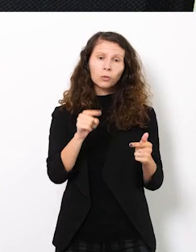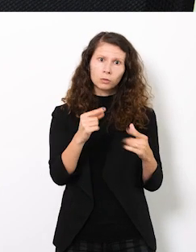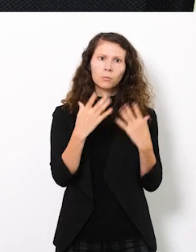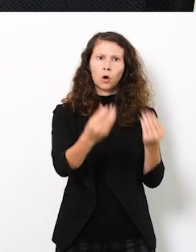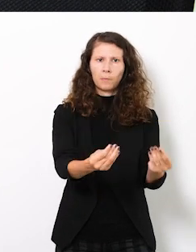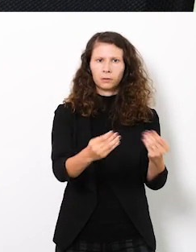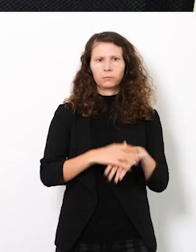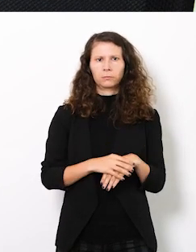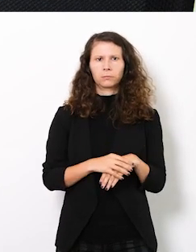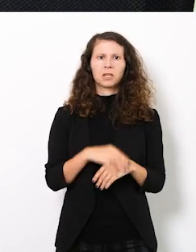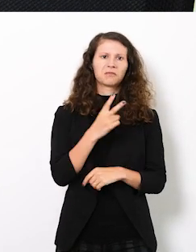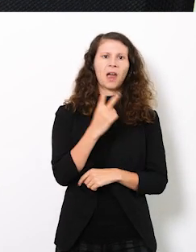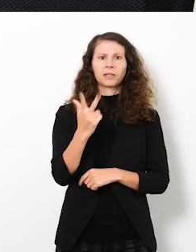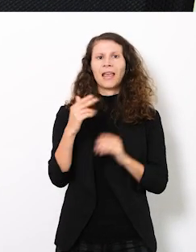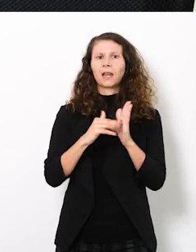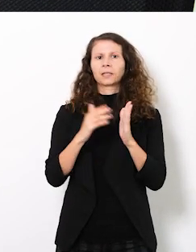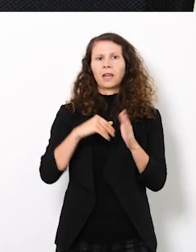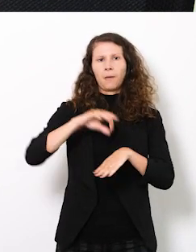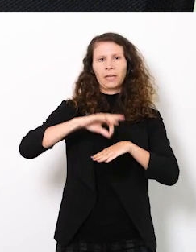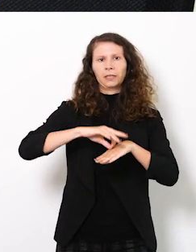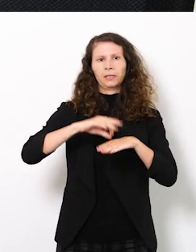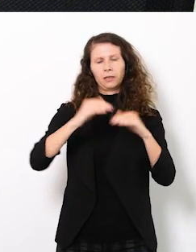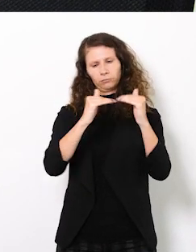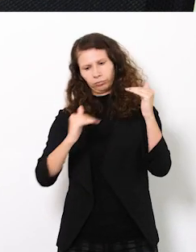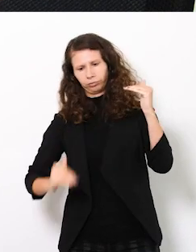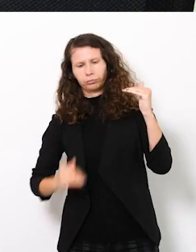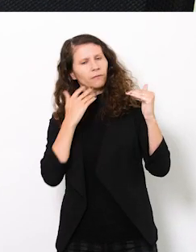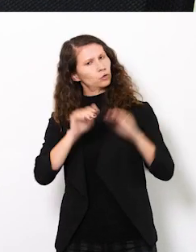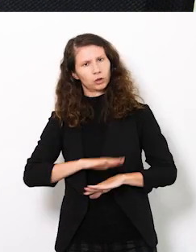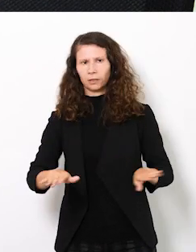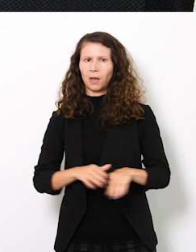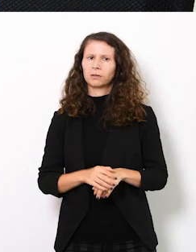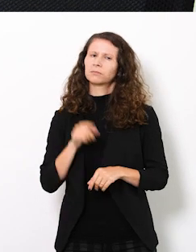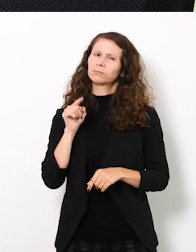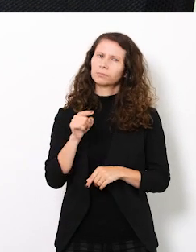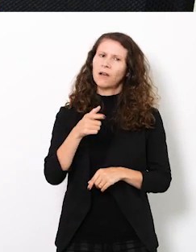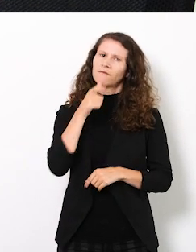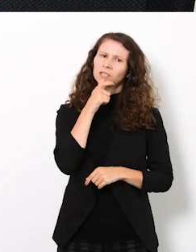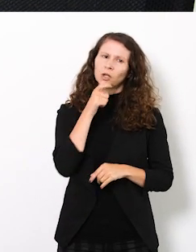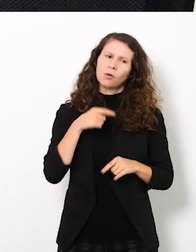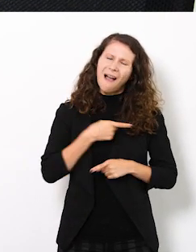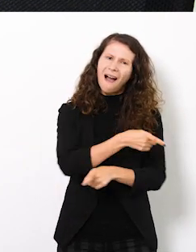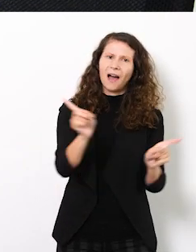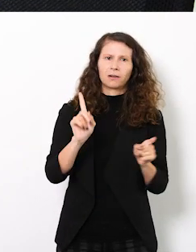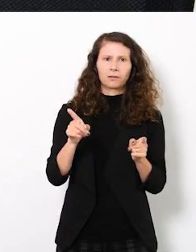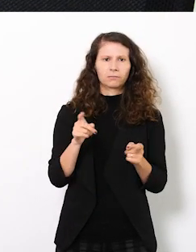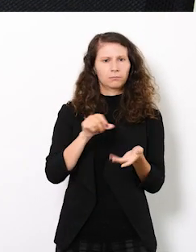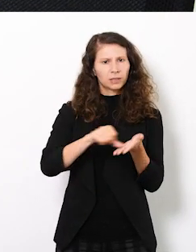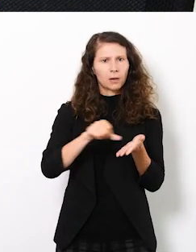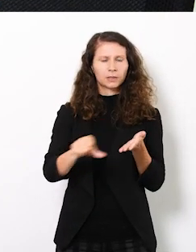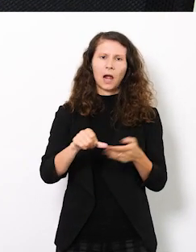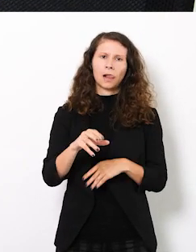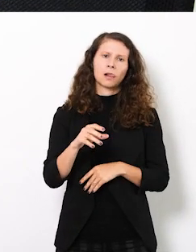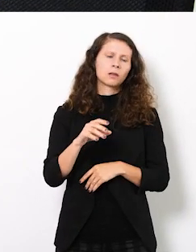eine 2- oder 3-Klassen-Medizin in Deutschland zu haben. Warum sind Sie gegen eine Versicherung, in die alle einzahlen, Selbstständige,